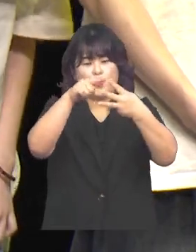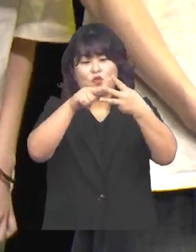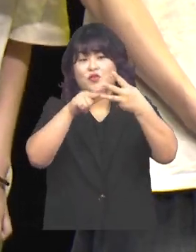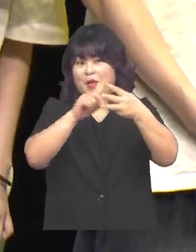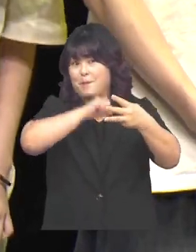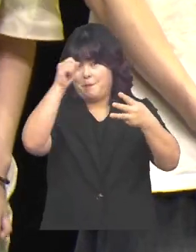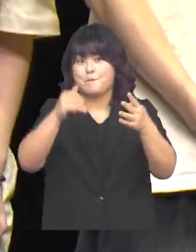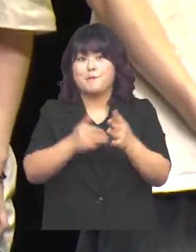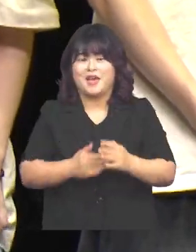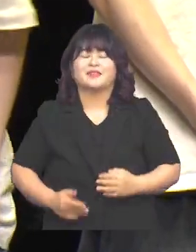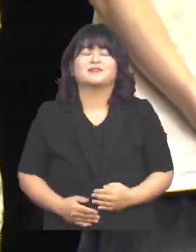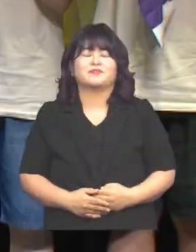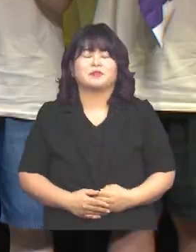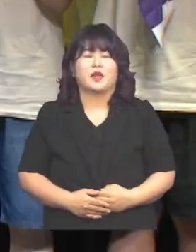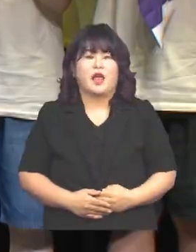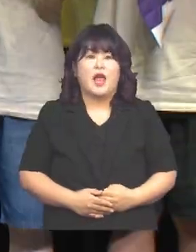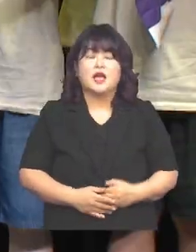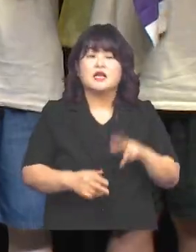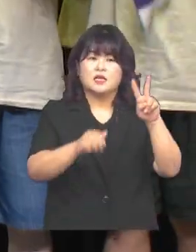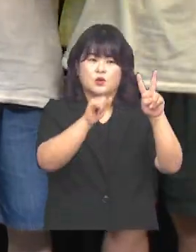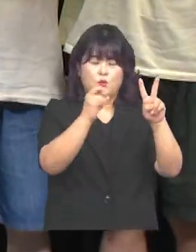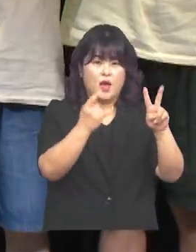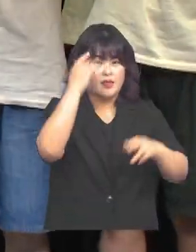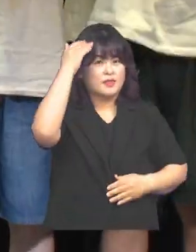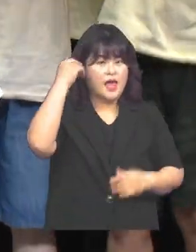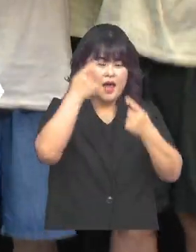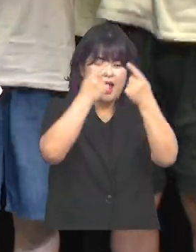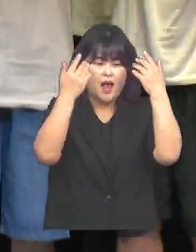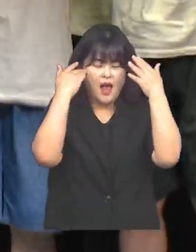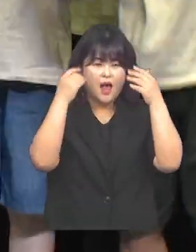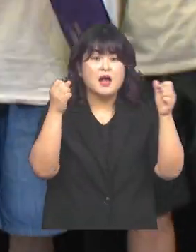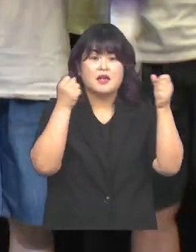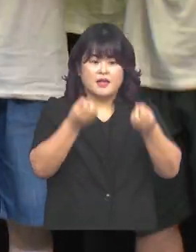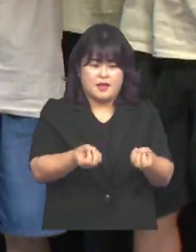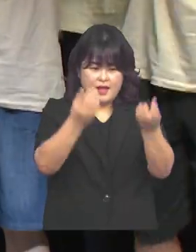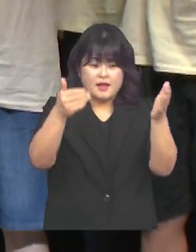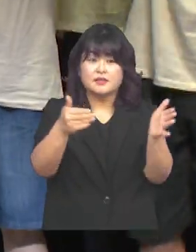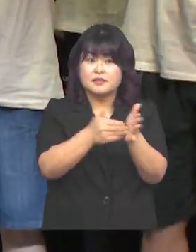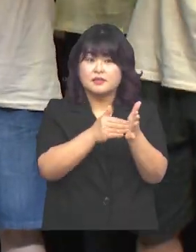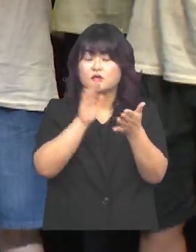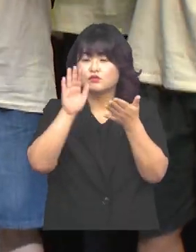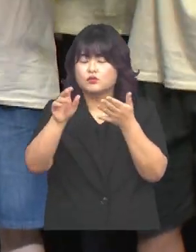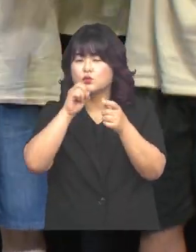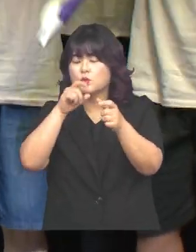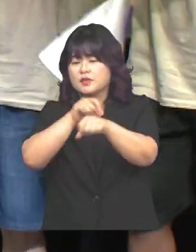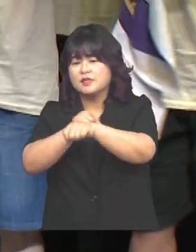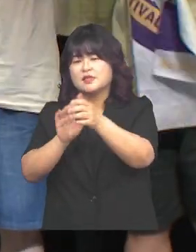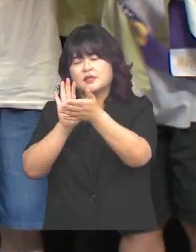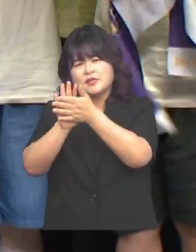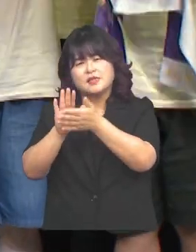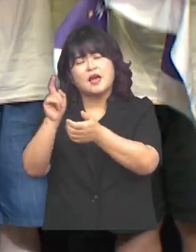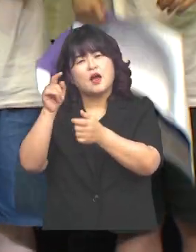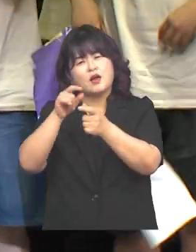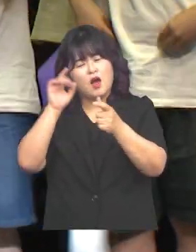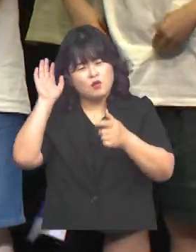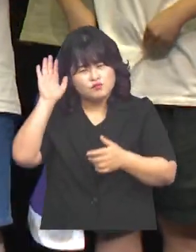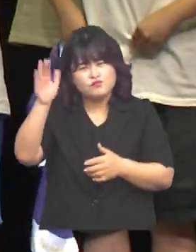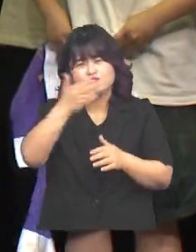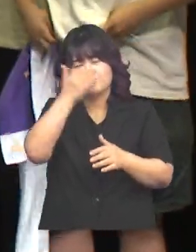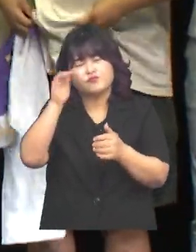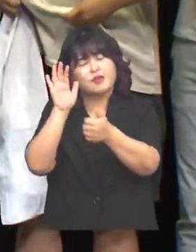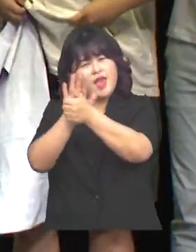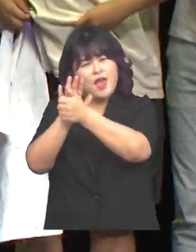선정됐습니다. 제2회 대한민국 대학연극제는 마무리됐지만 용인 특례시는 젊은 연극인들의